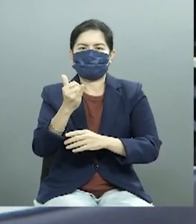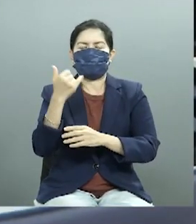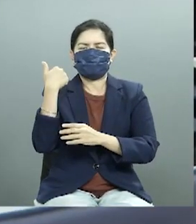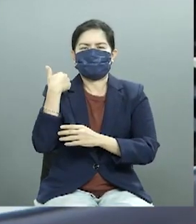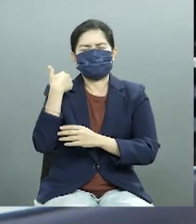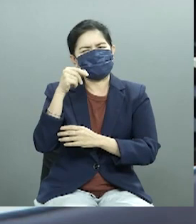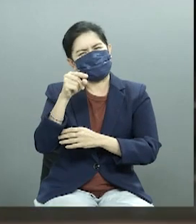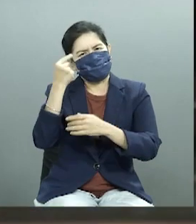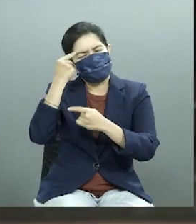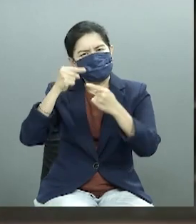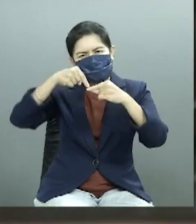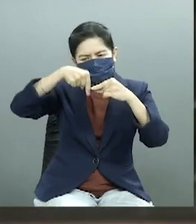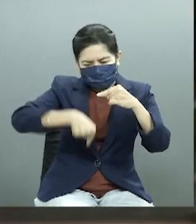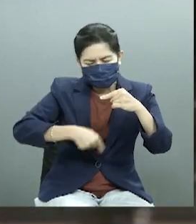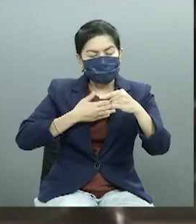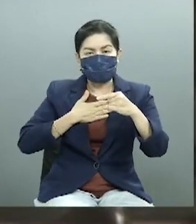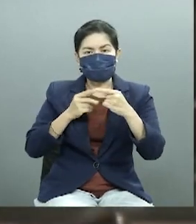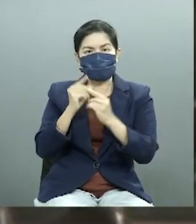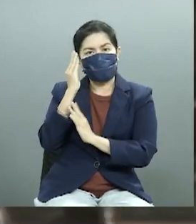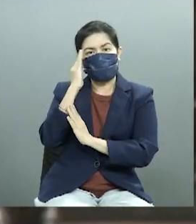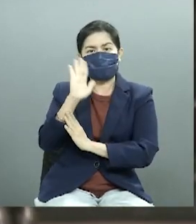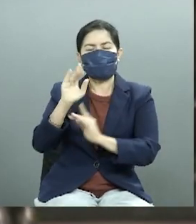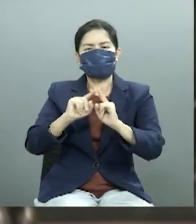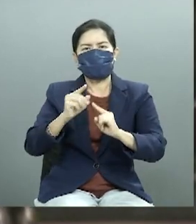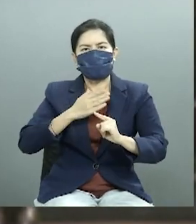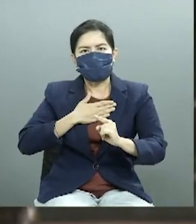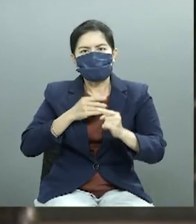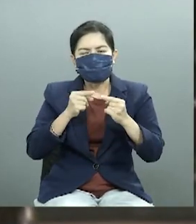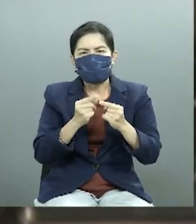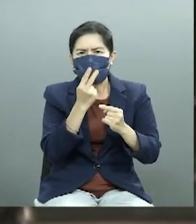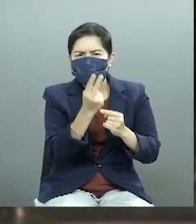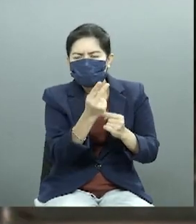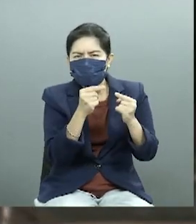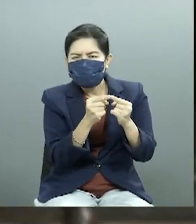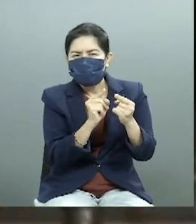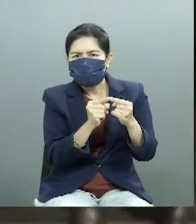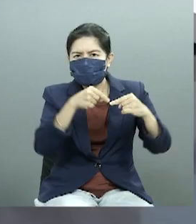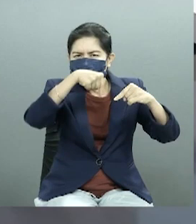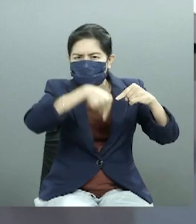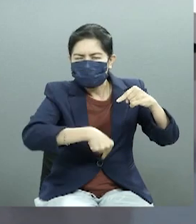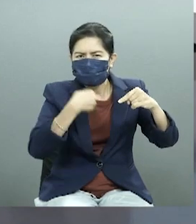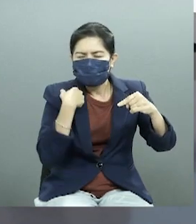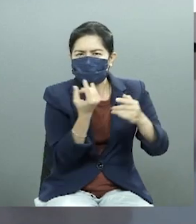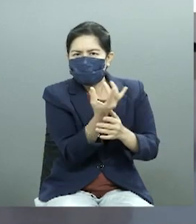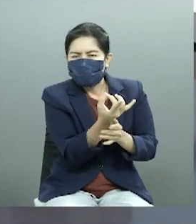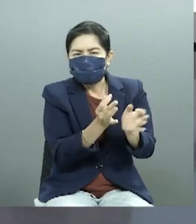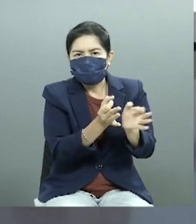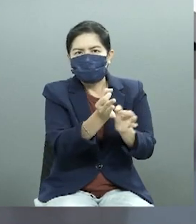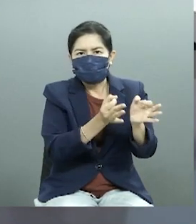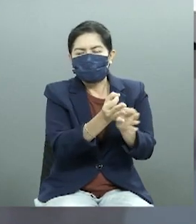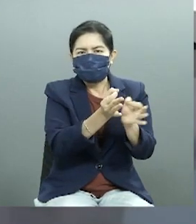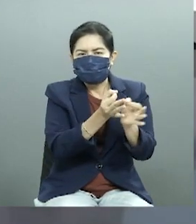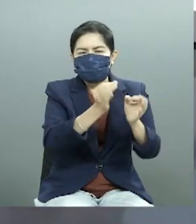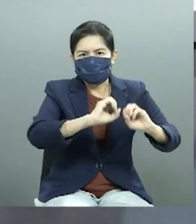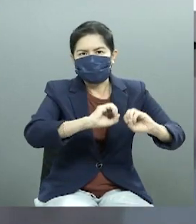กๆที่หลายคนอาจจะไม่ทราบแต่เราเนี่ยพยายามที่จะไปเจาะลึกให้ได้รู้มันมีอะไรซ่อนอยู่หรือจะต้องหาคำอธิบายในบาง